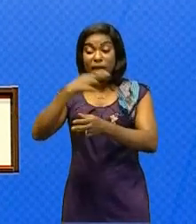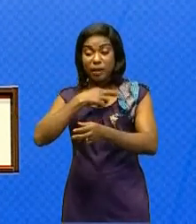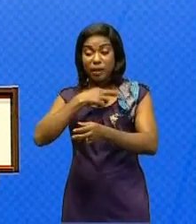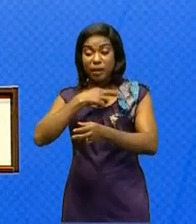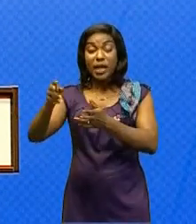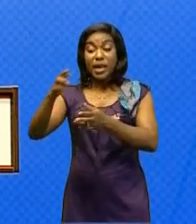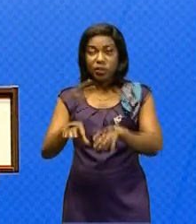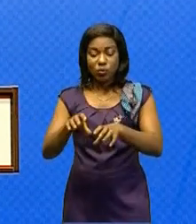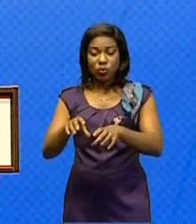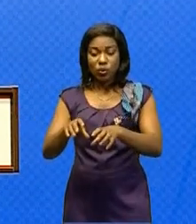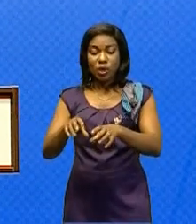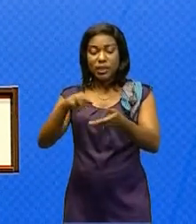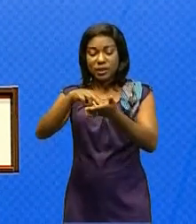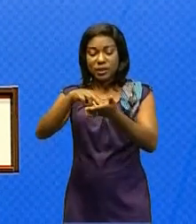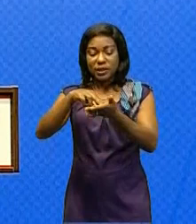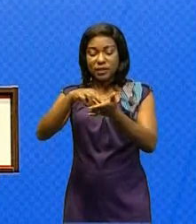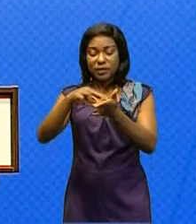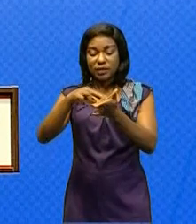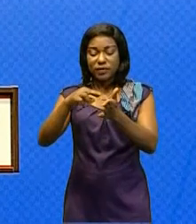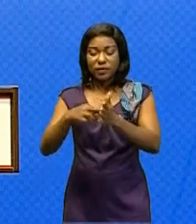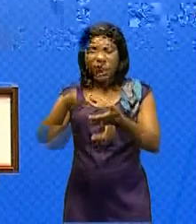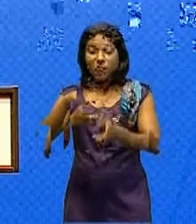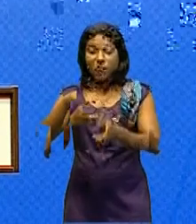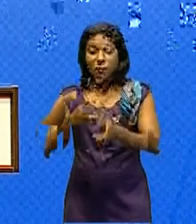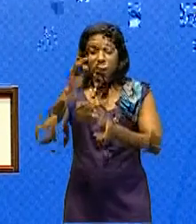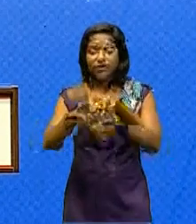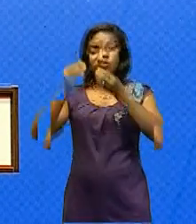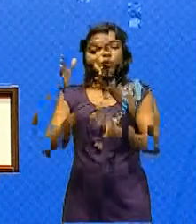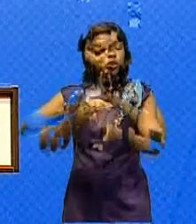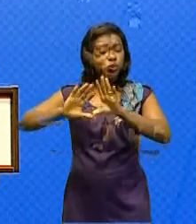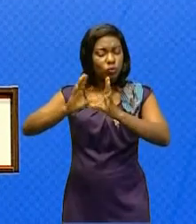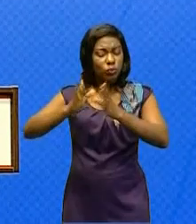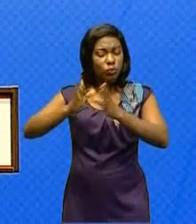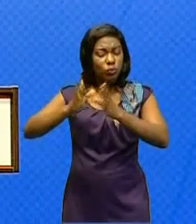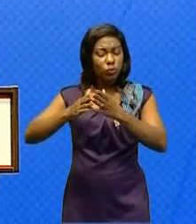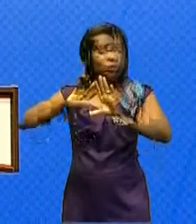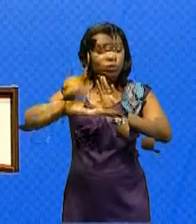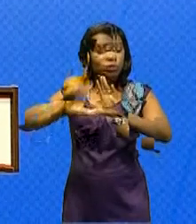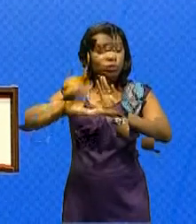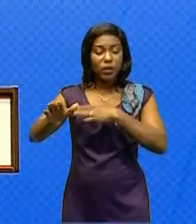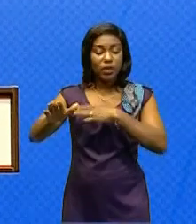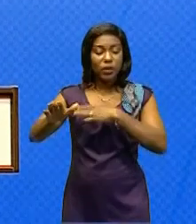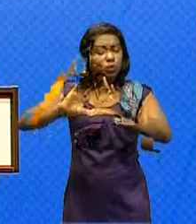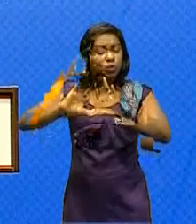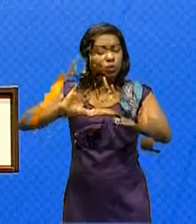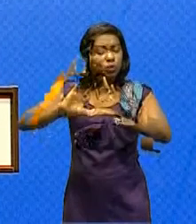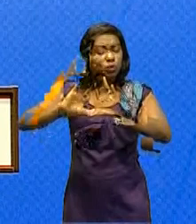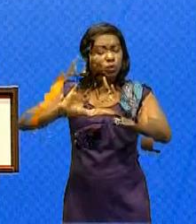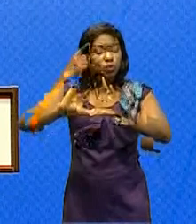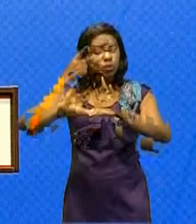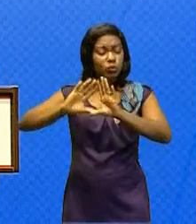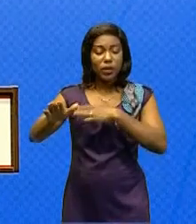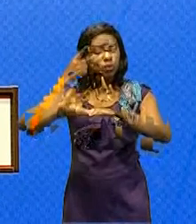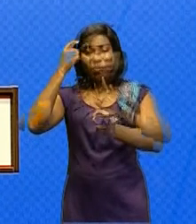à la RDC pour ses crédits lui permettre de se positionner plus efficacement sur